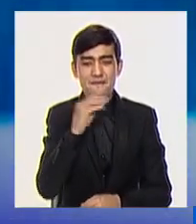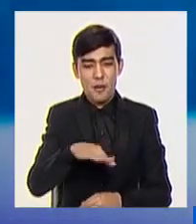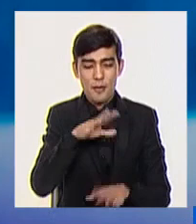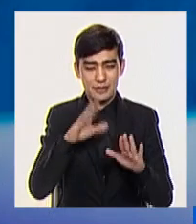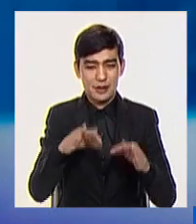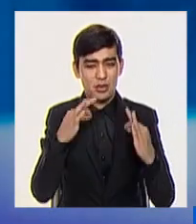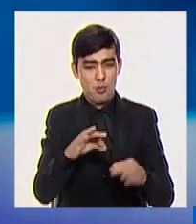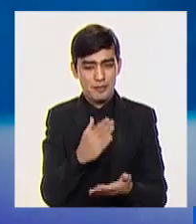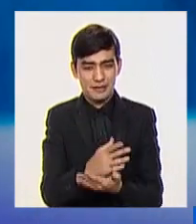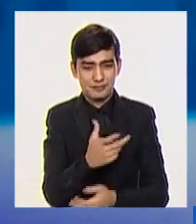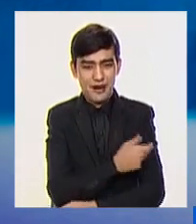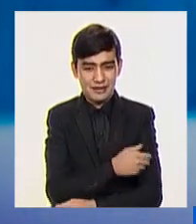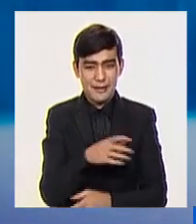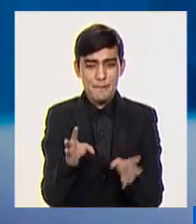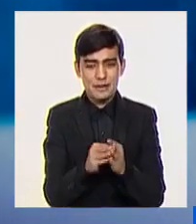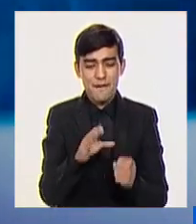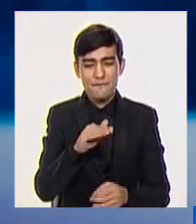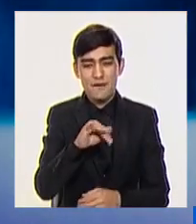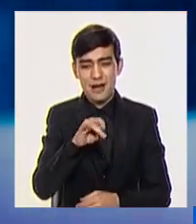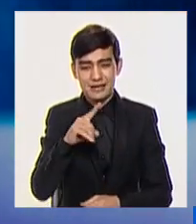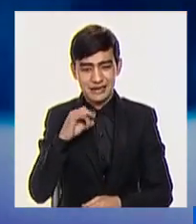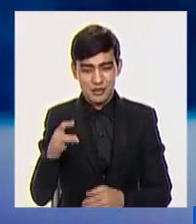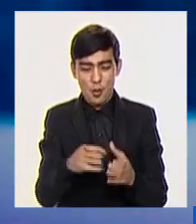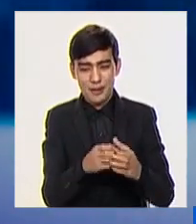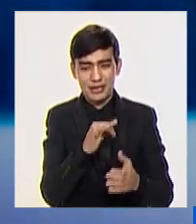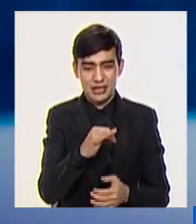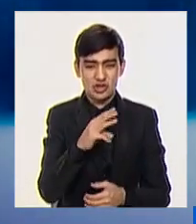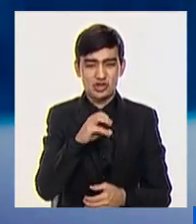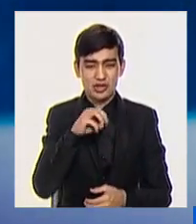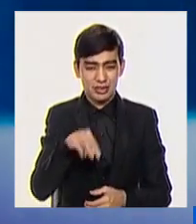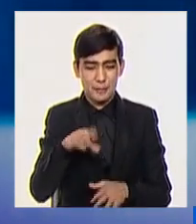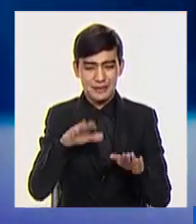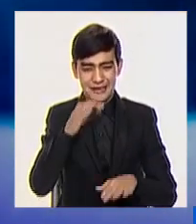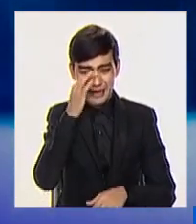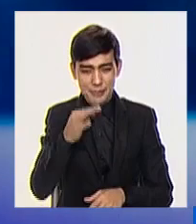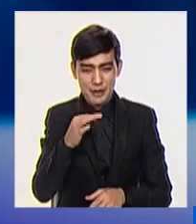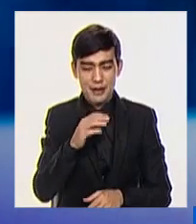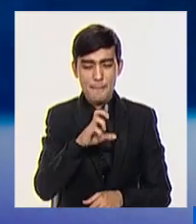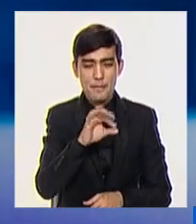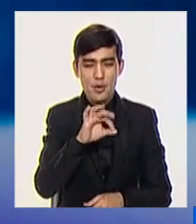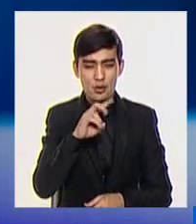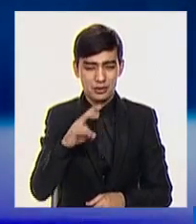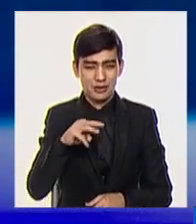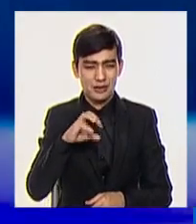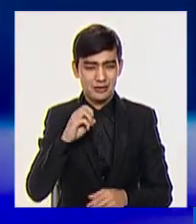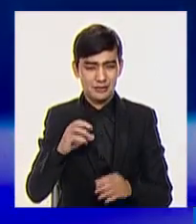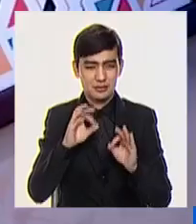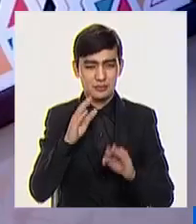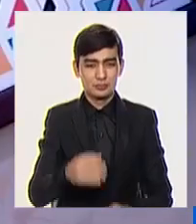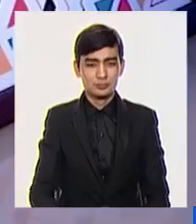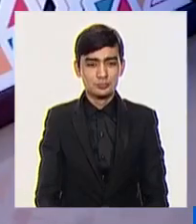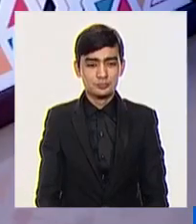которую совместно разработали компании Pfizer из Соединенных Штатов и BioNTech из Германии. Подробности в нашем обзоре.